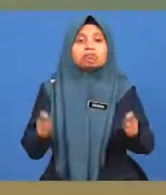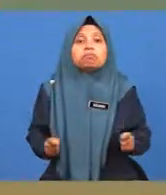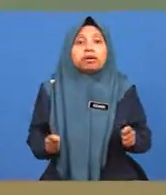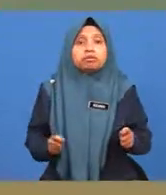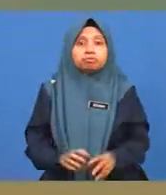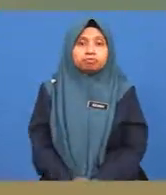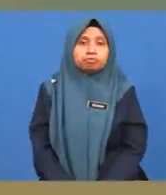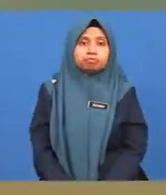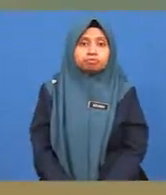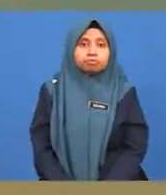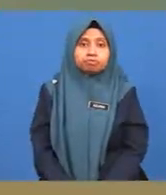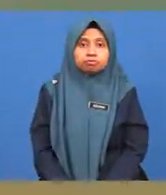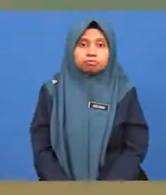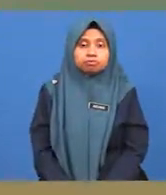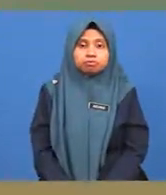beranang.